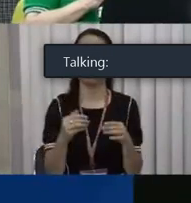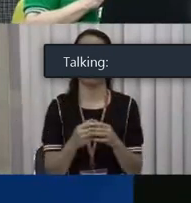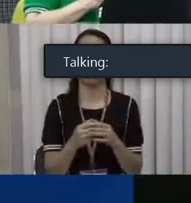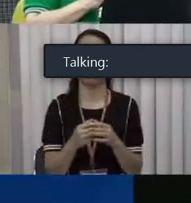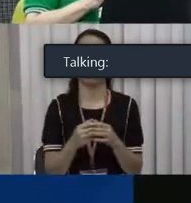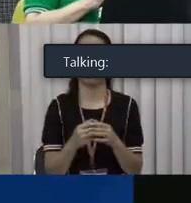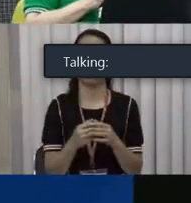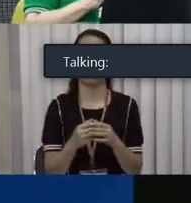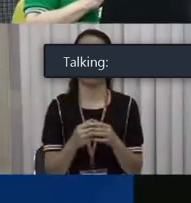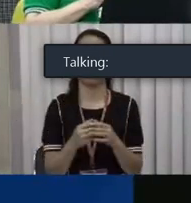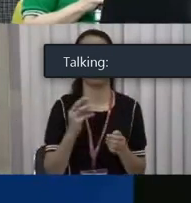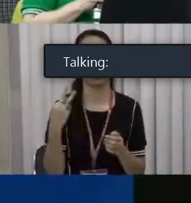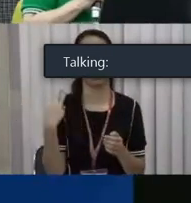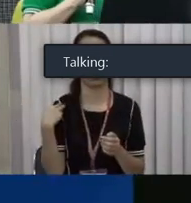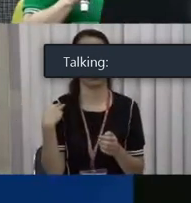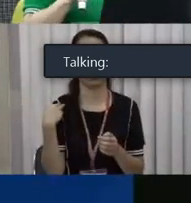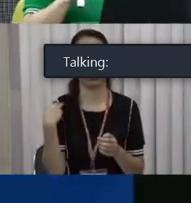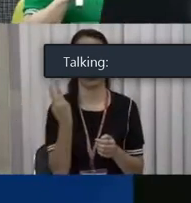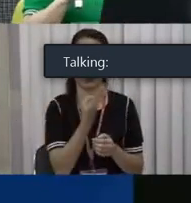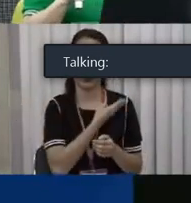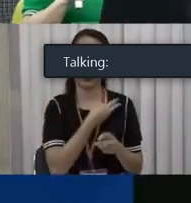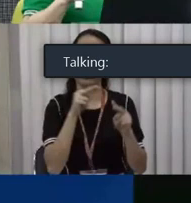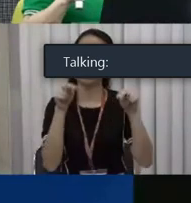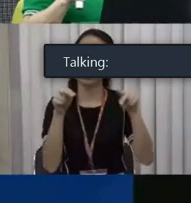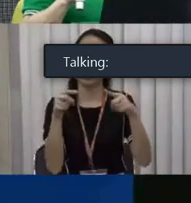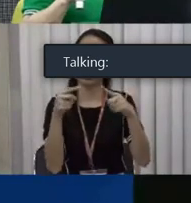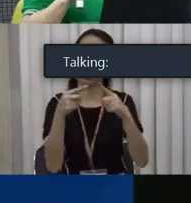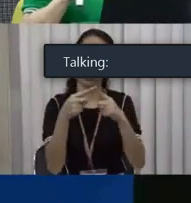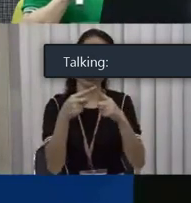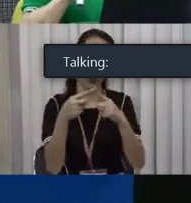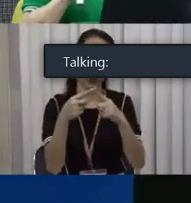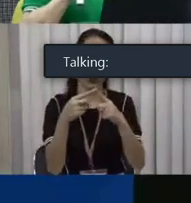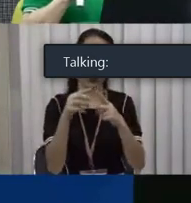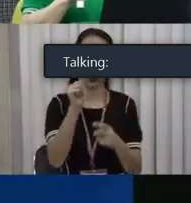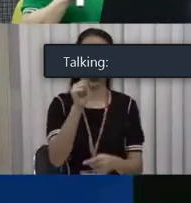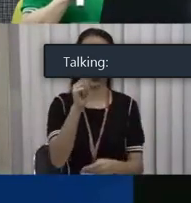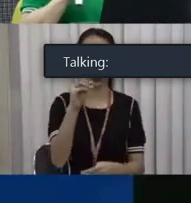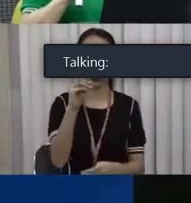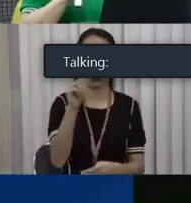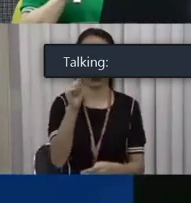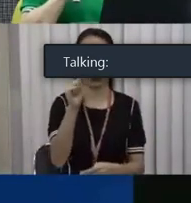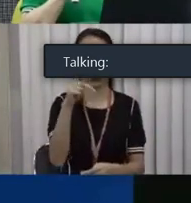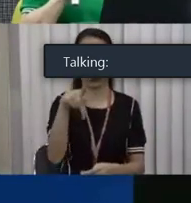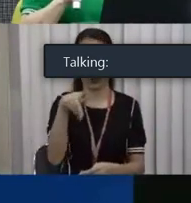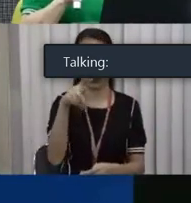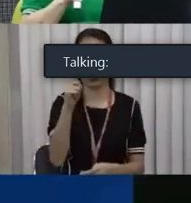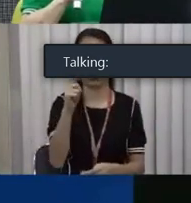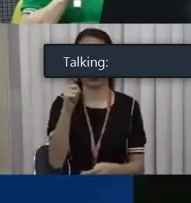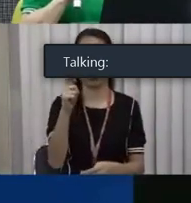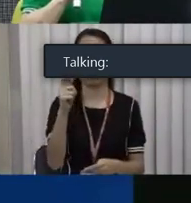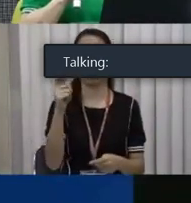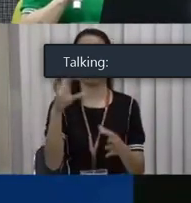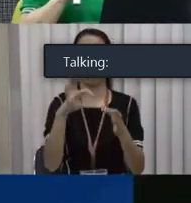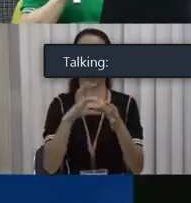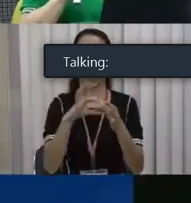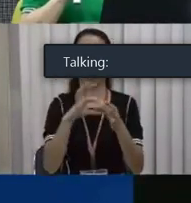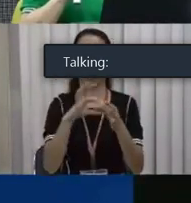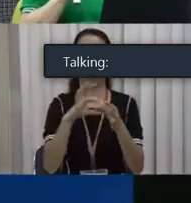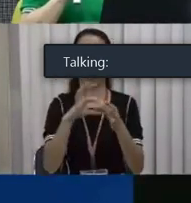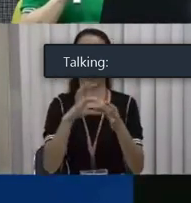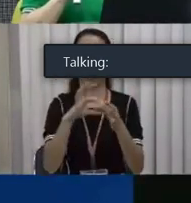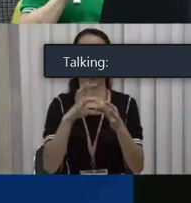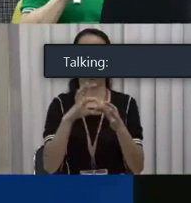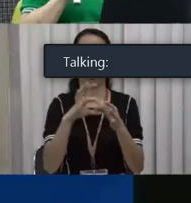po i-insert diri, no? Ang kinahanglan nato di ay nga mo-adapt po ta sa new